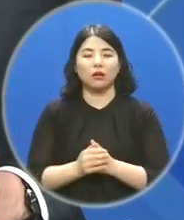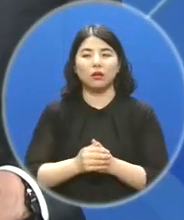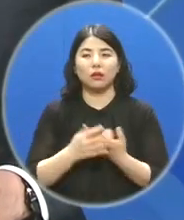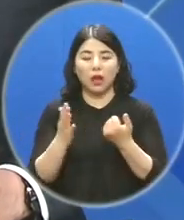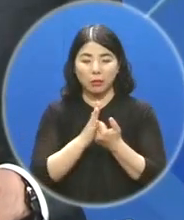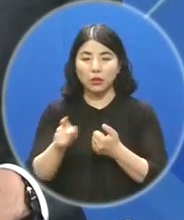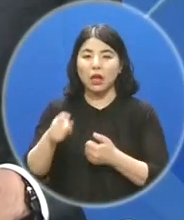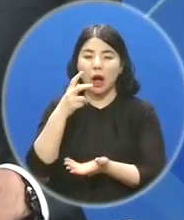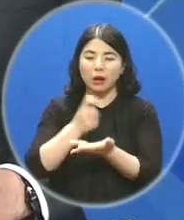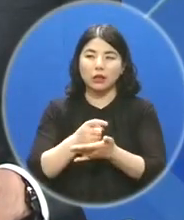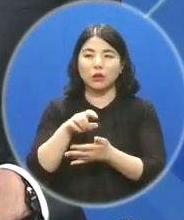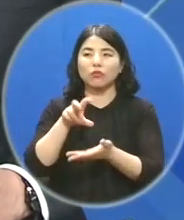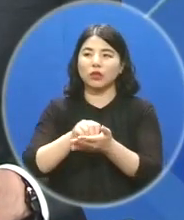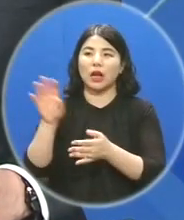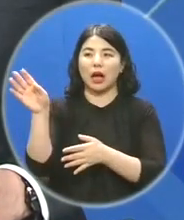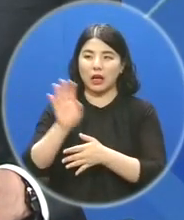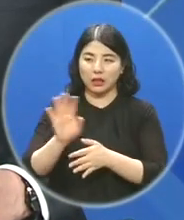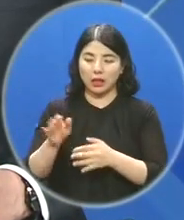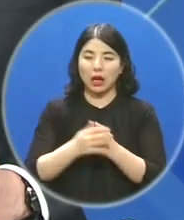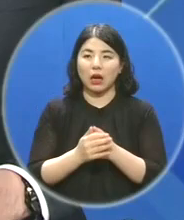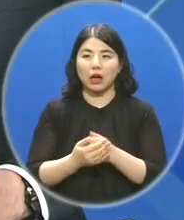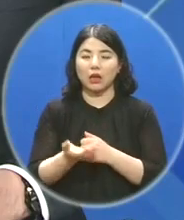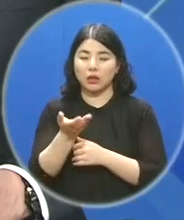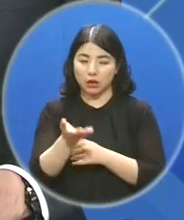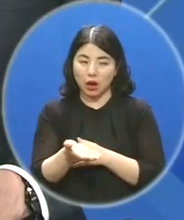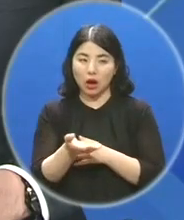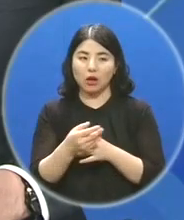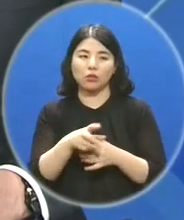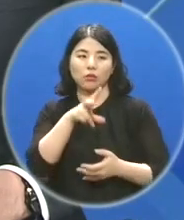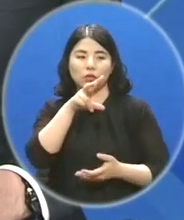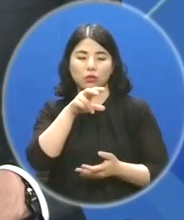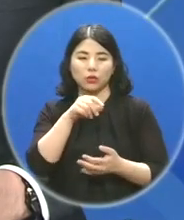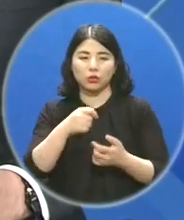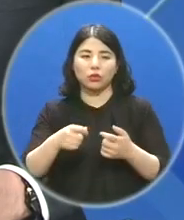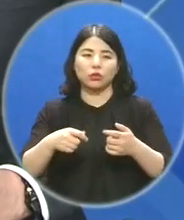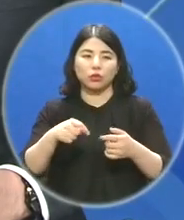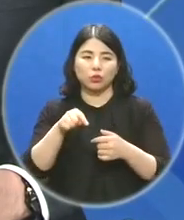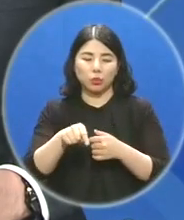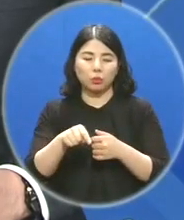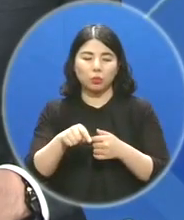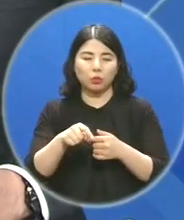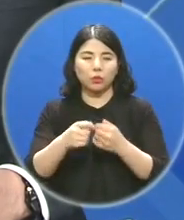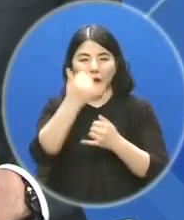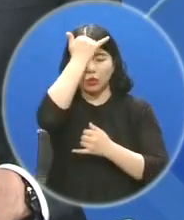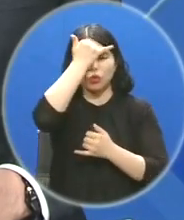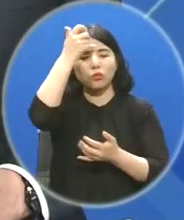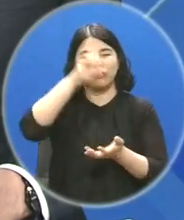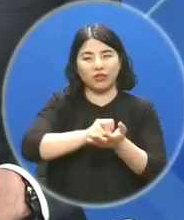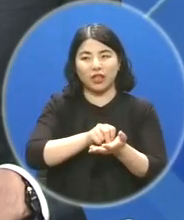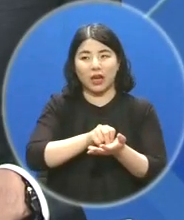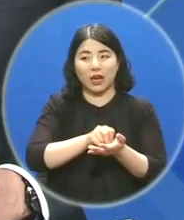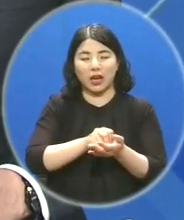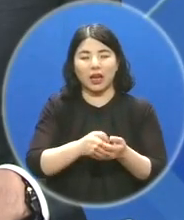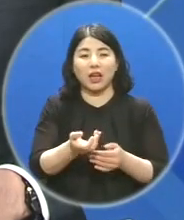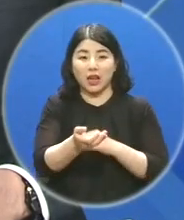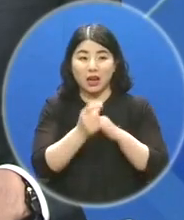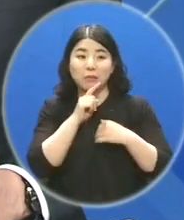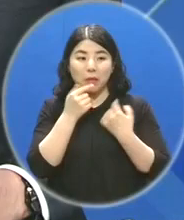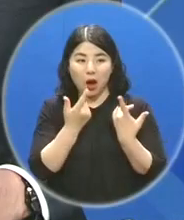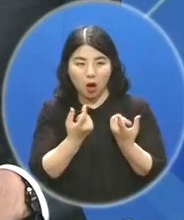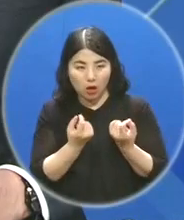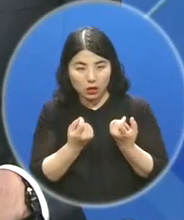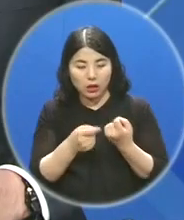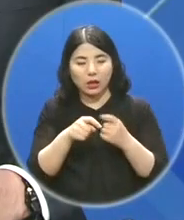그러니까 그 제도의 문제는 아니었다. 네. 그거는 의원들의 윤리적인 도덕적인 문제였다라고 이렇게 보여지고요. 사실상 그 교수님께서도 말씀하신